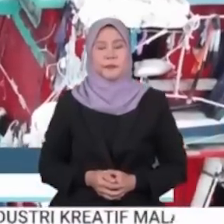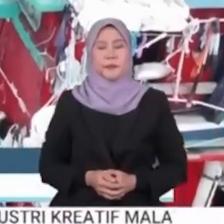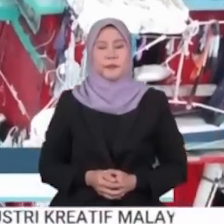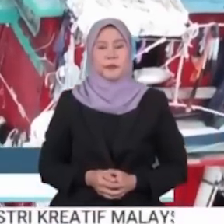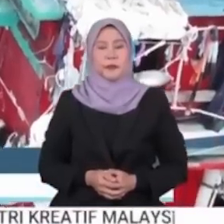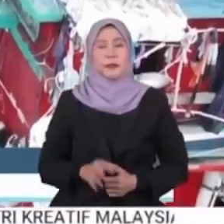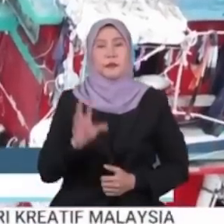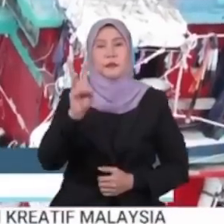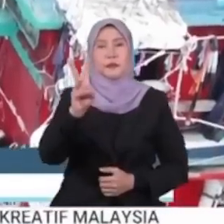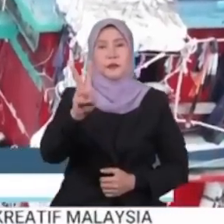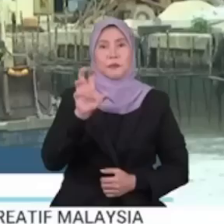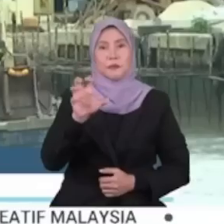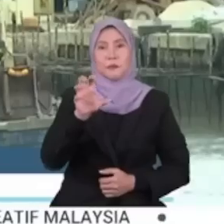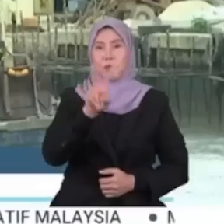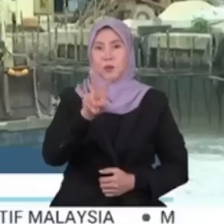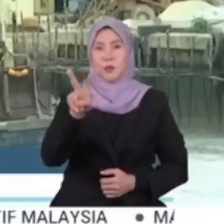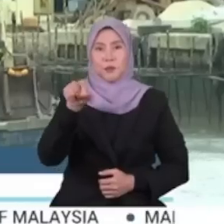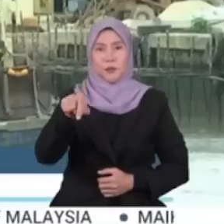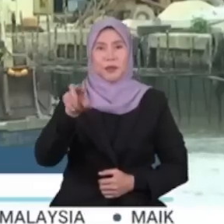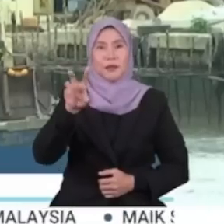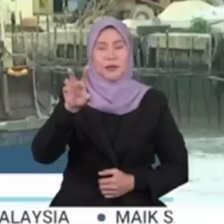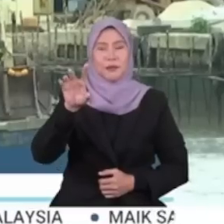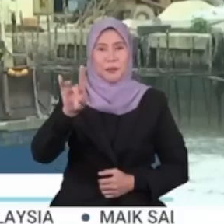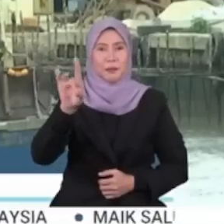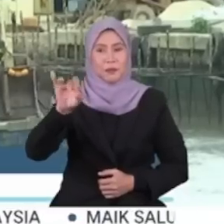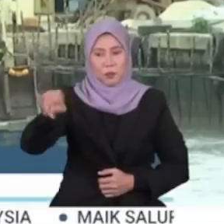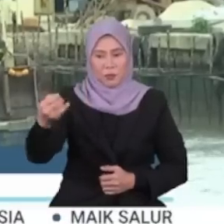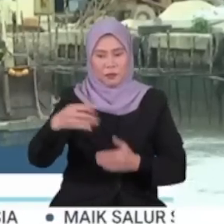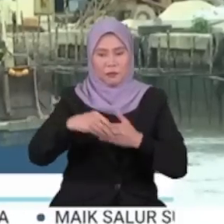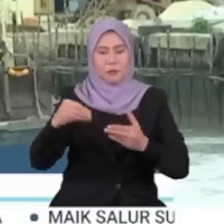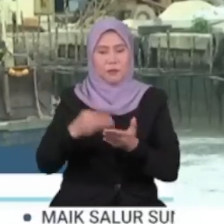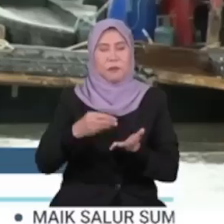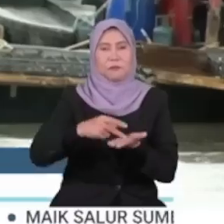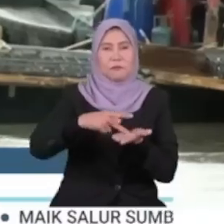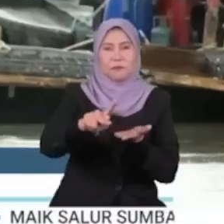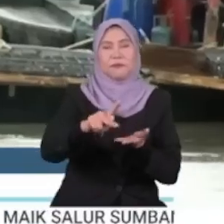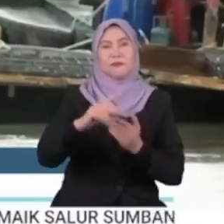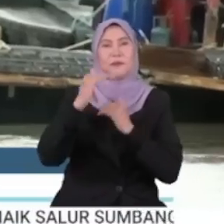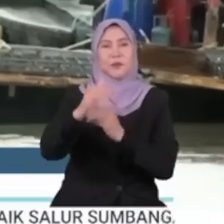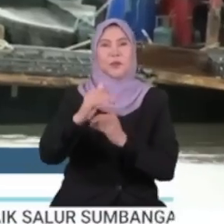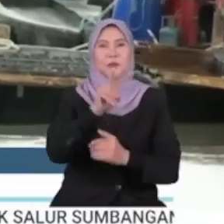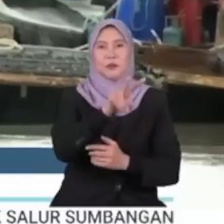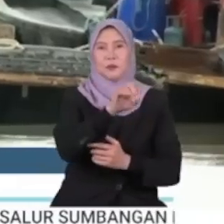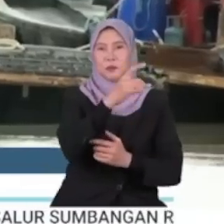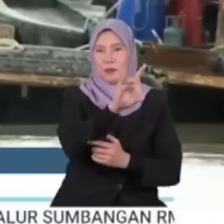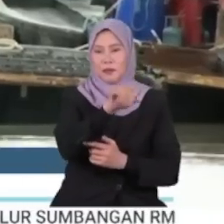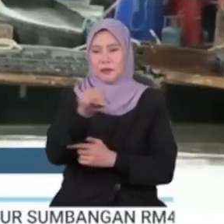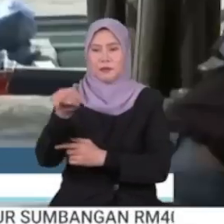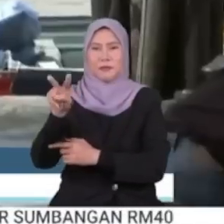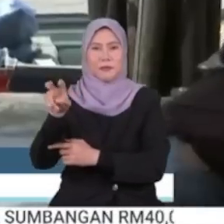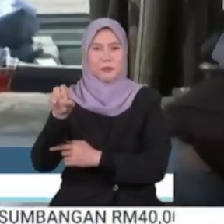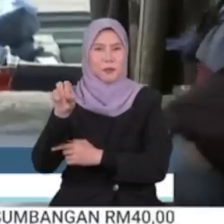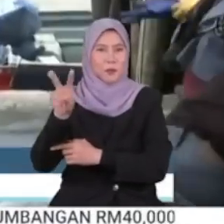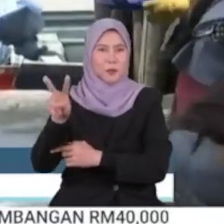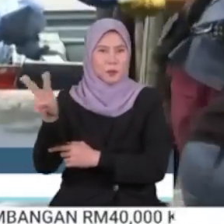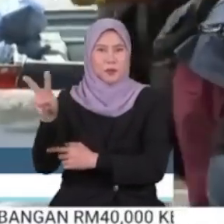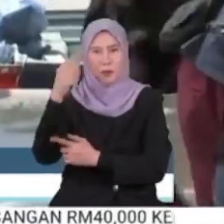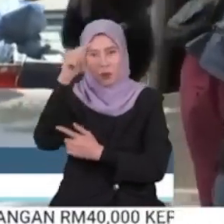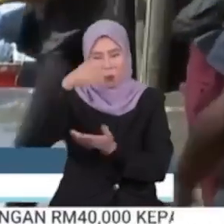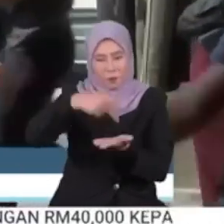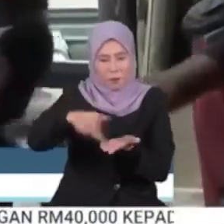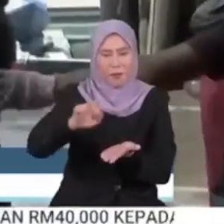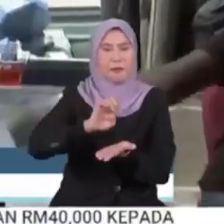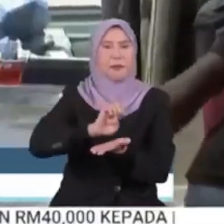Sementara itu, RM622.8 juta ringgit telah dibelanjakan bagi tempoh 2018 hingga 2022 bagi